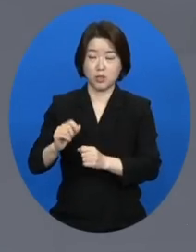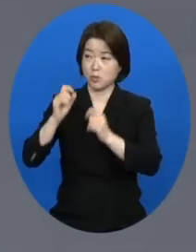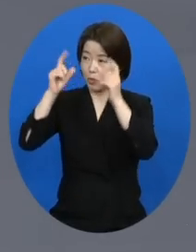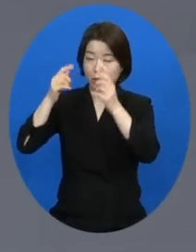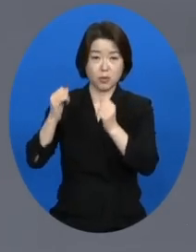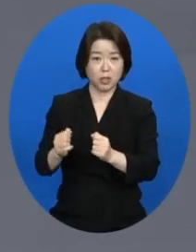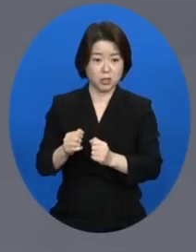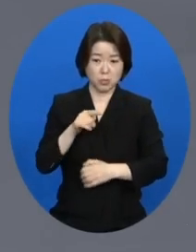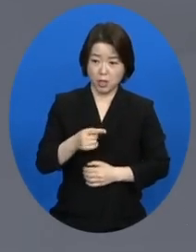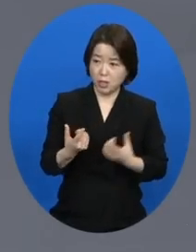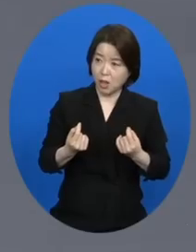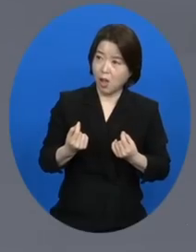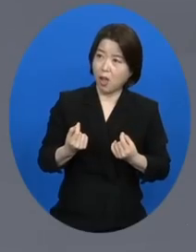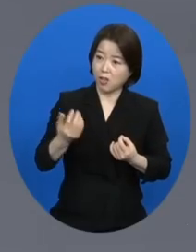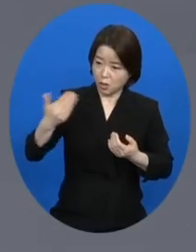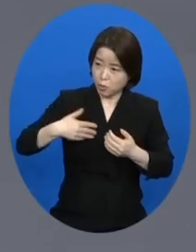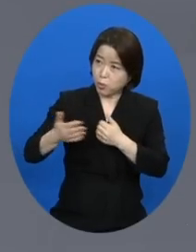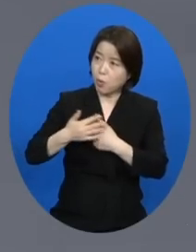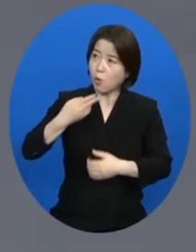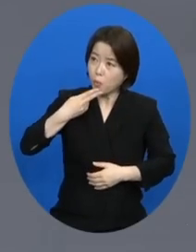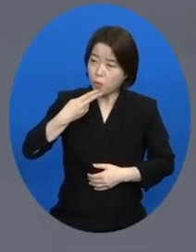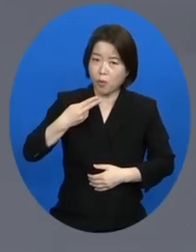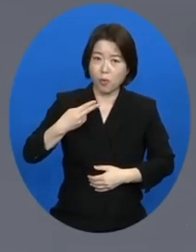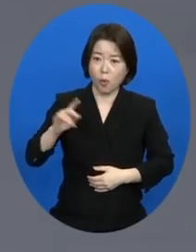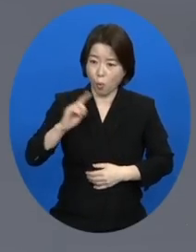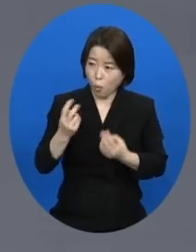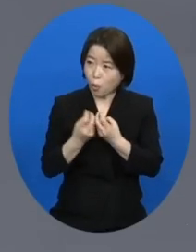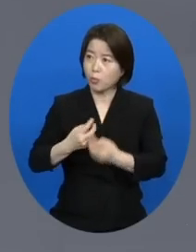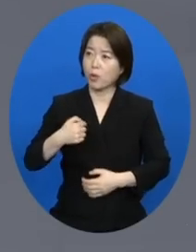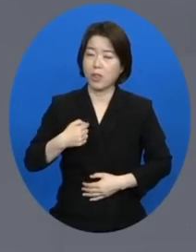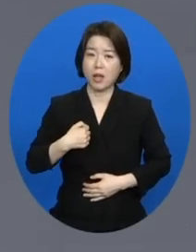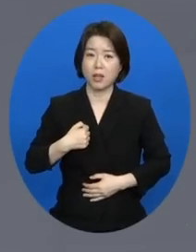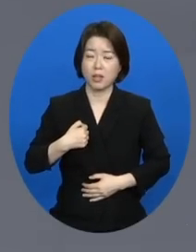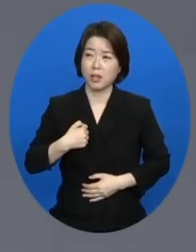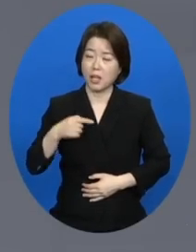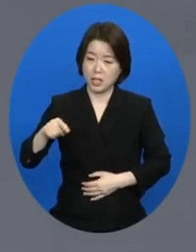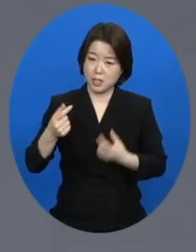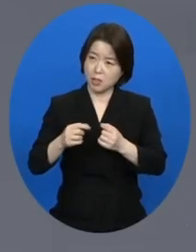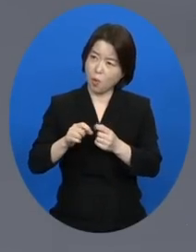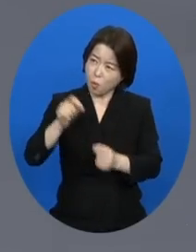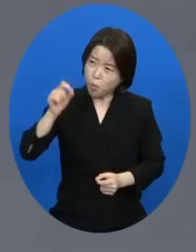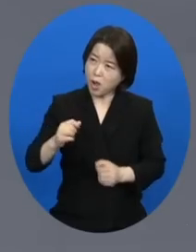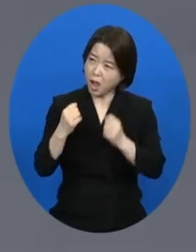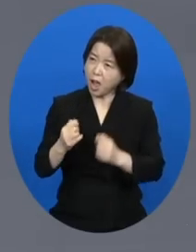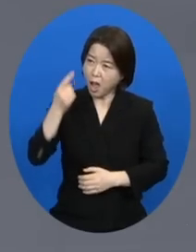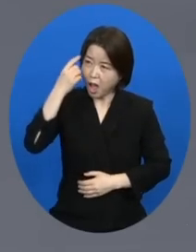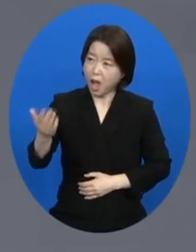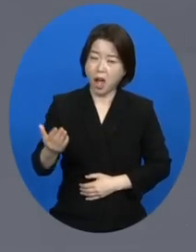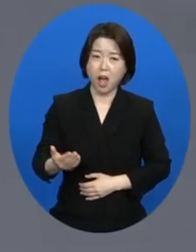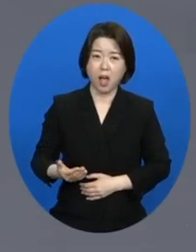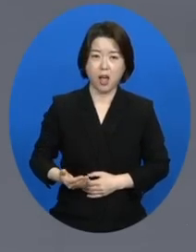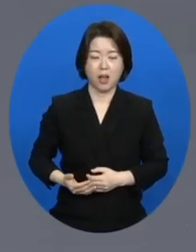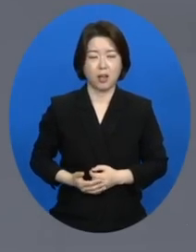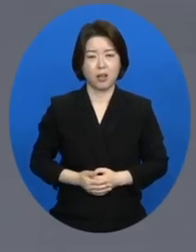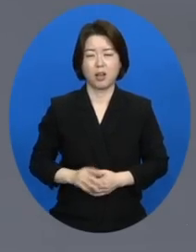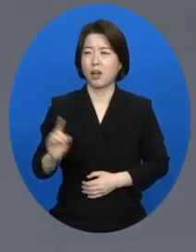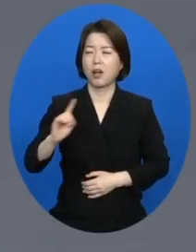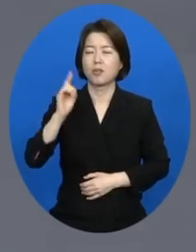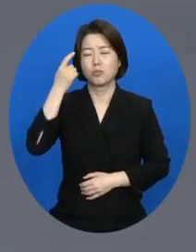깨어계시면 이럴 수 없다는 거죠. 어떻게 나에게 이루어질 수 있느냐. 하나님 무엇을 하고 계신